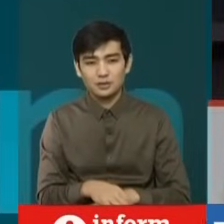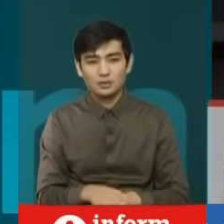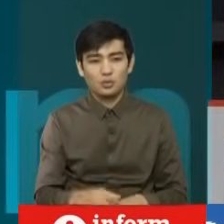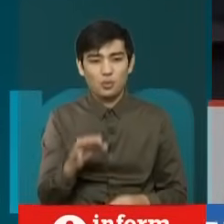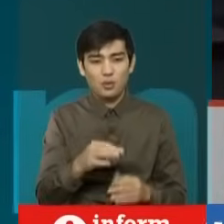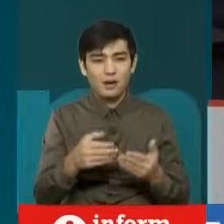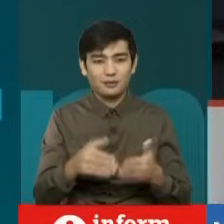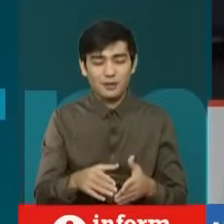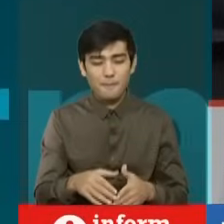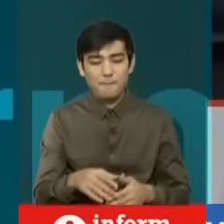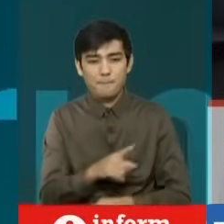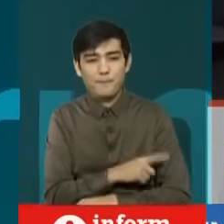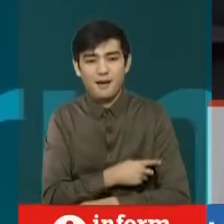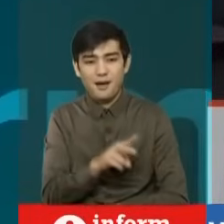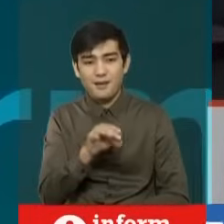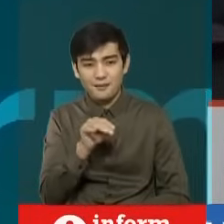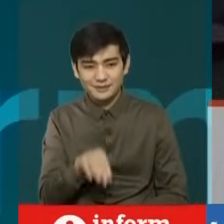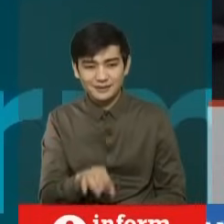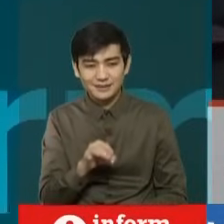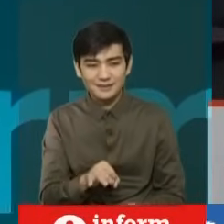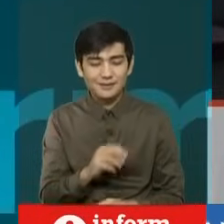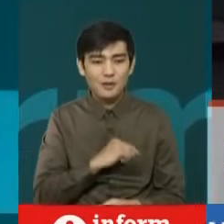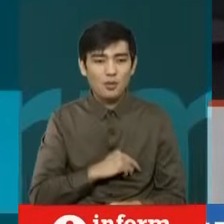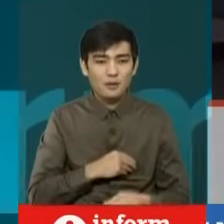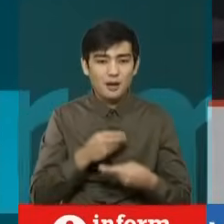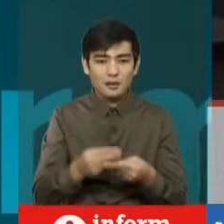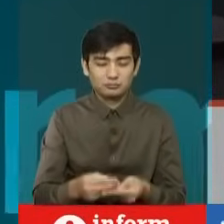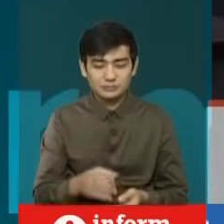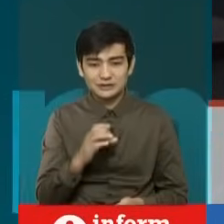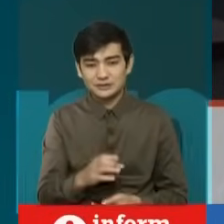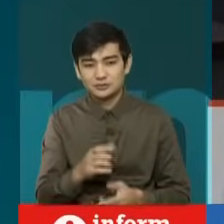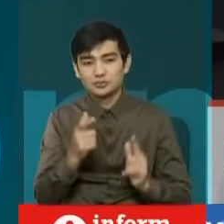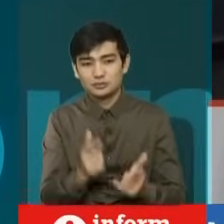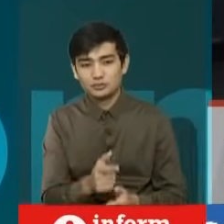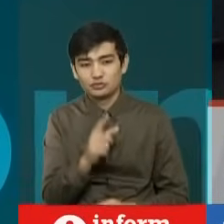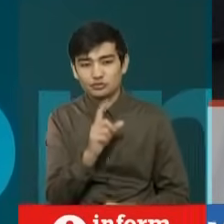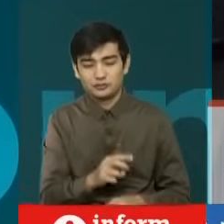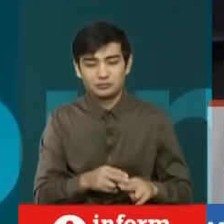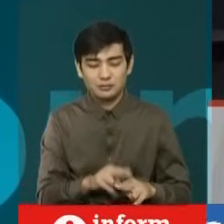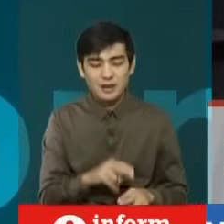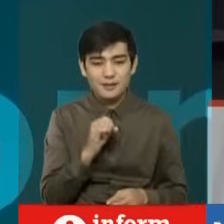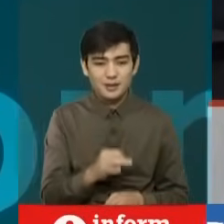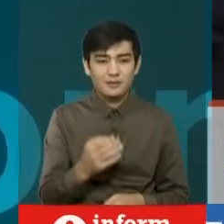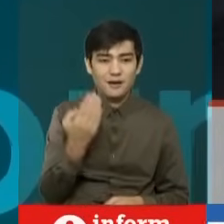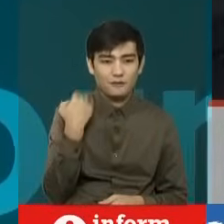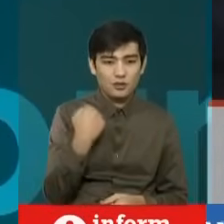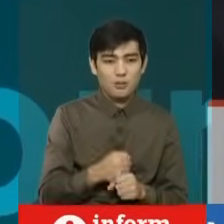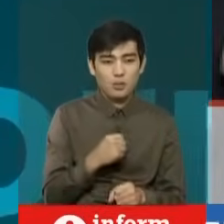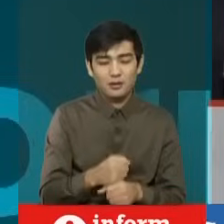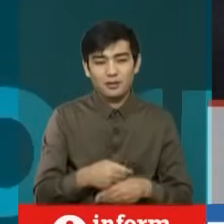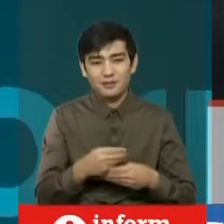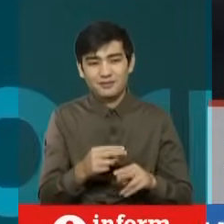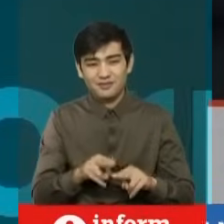открытии больничных листов Также будут передаваться работодателю гражданина если раньше работодатель